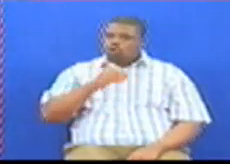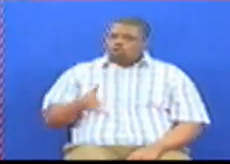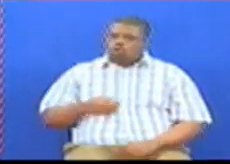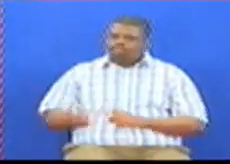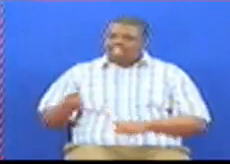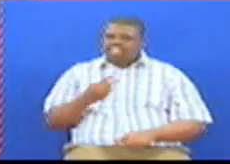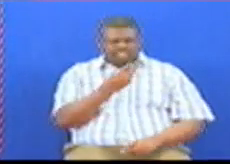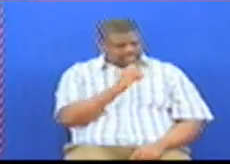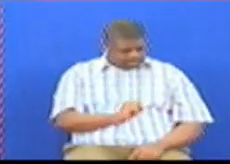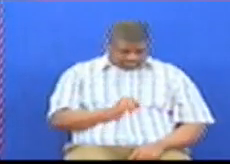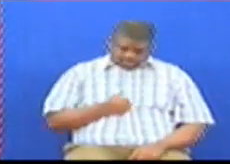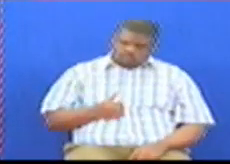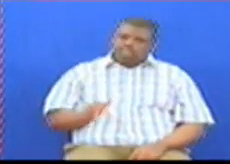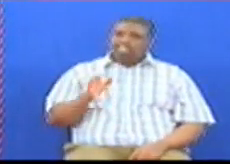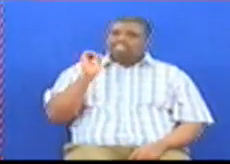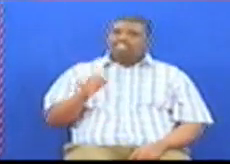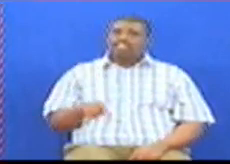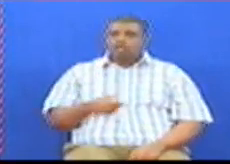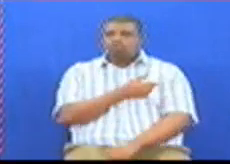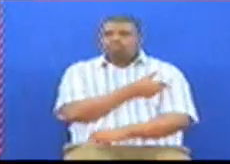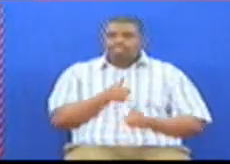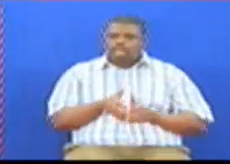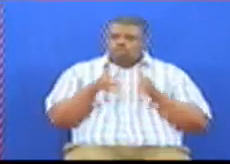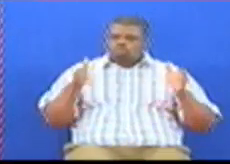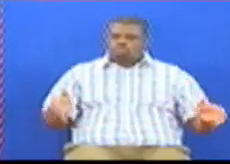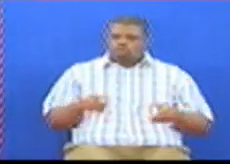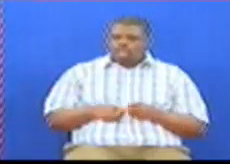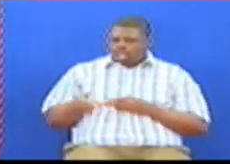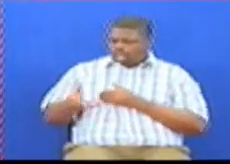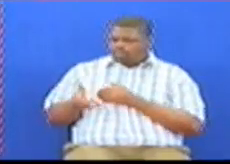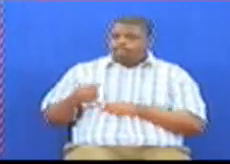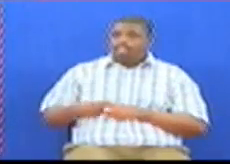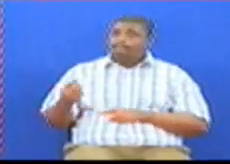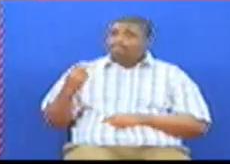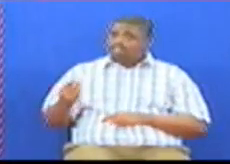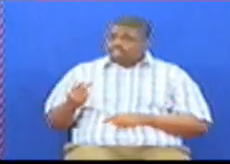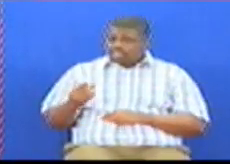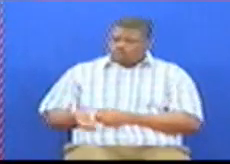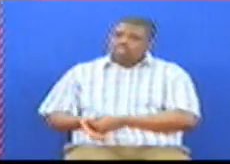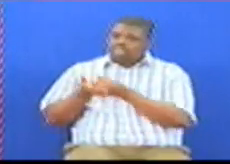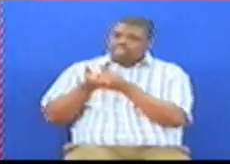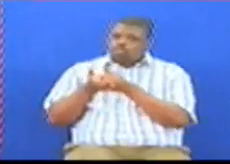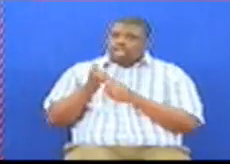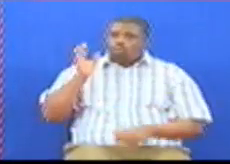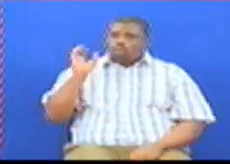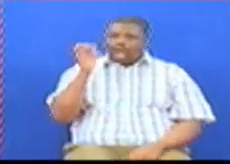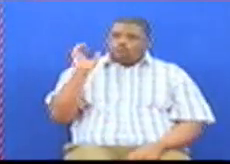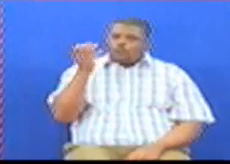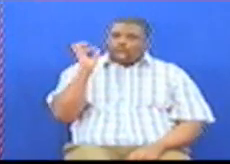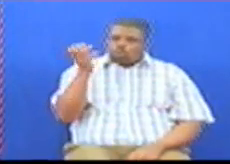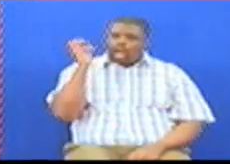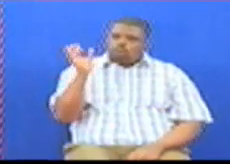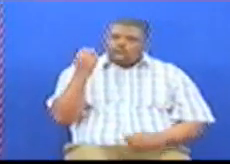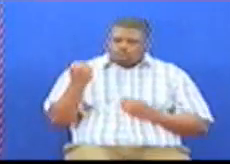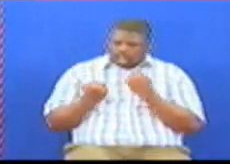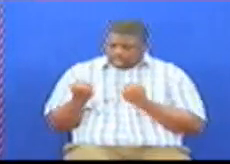120, kutoka Mikumi kwenda Iringa kwenye hospitali kubwa ni kilomita takriban 200. Tuliomba tupasaidiwe ambulance, na mimi kama mbunge